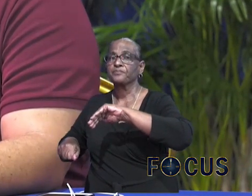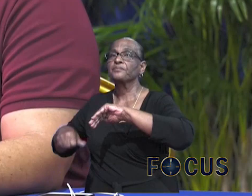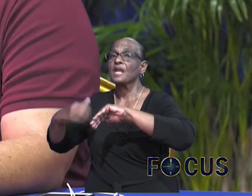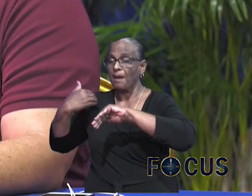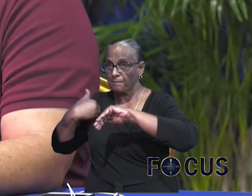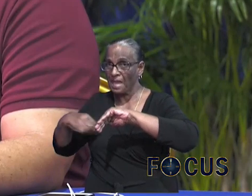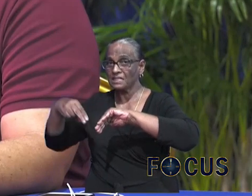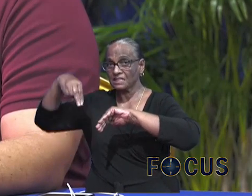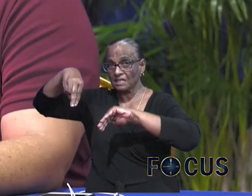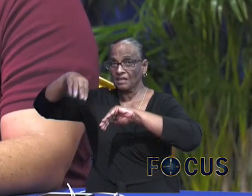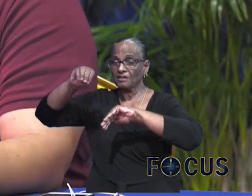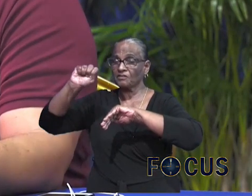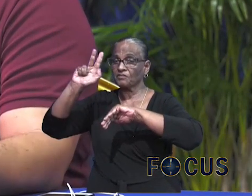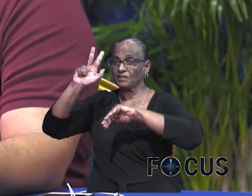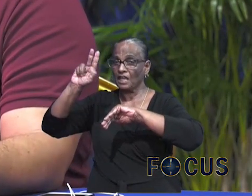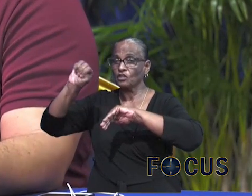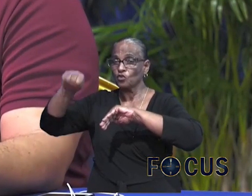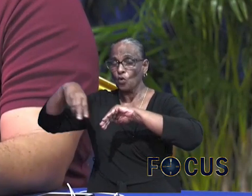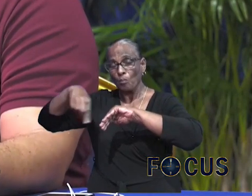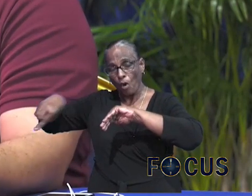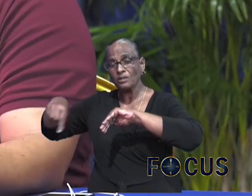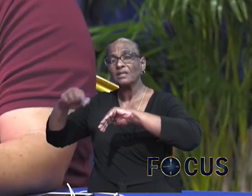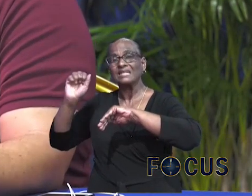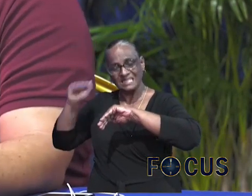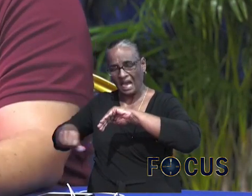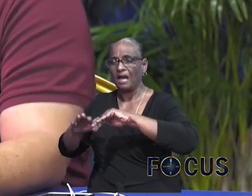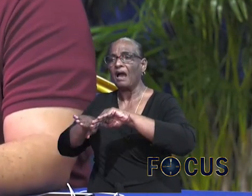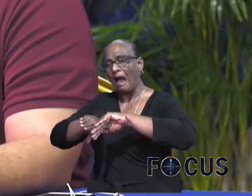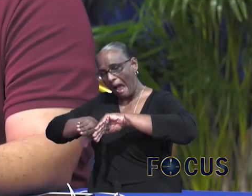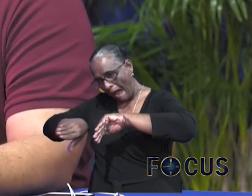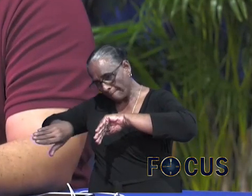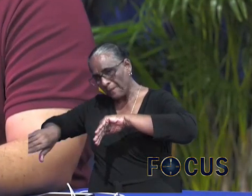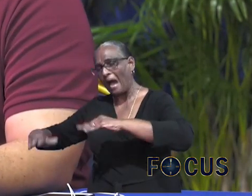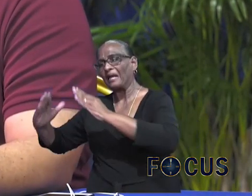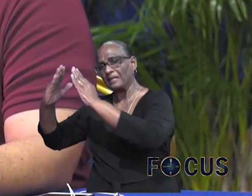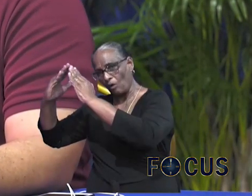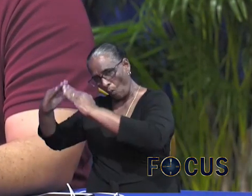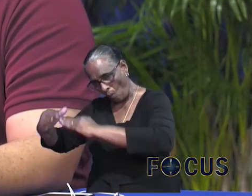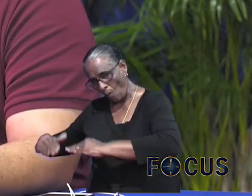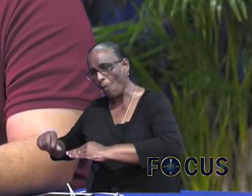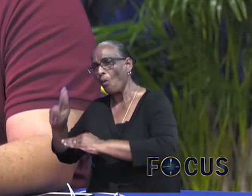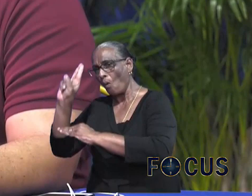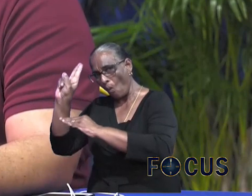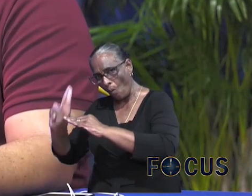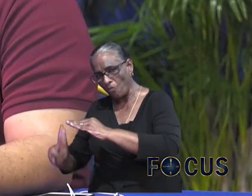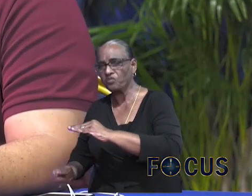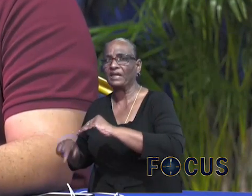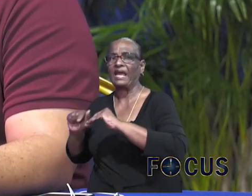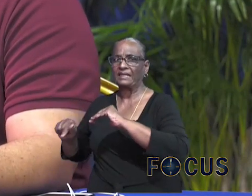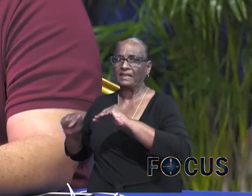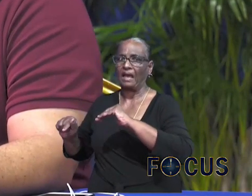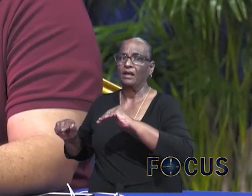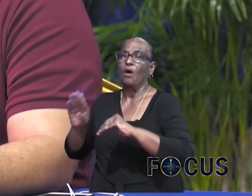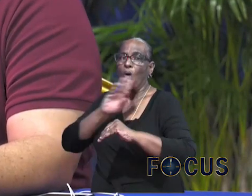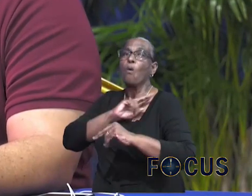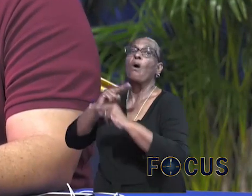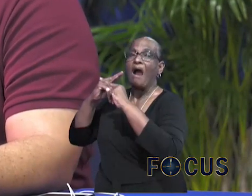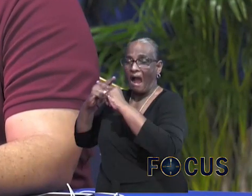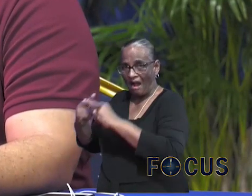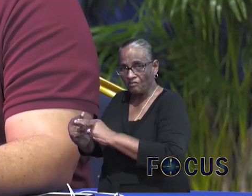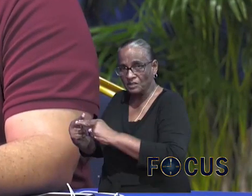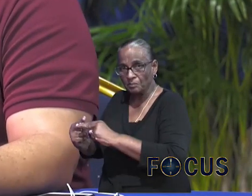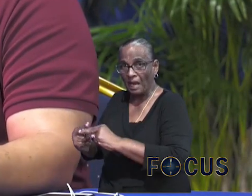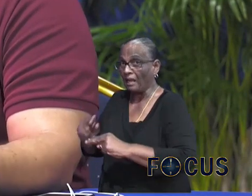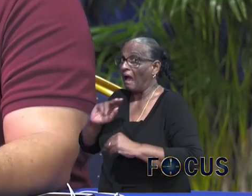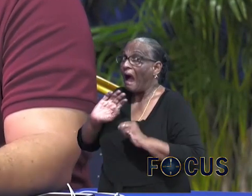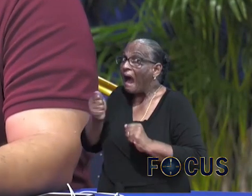Newmont die komen, als ze in Suriname aankomen, gaan ze in overheidsquarantaine en dat is dus ook afgestemd. Anders zouden ze geen